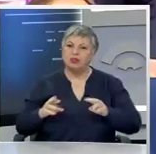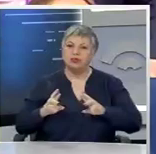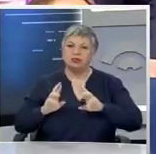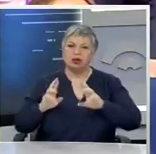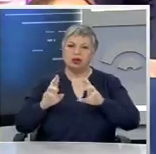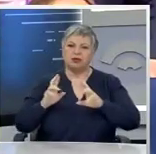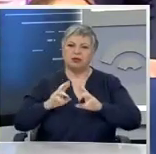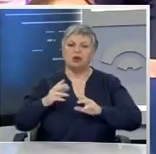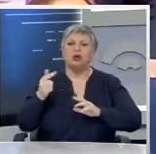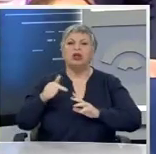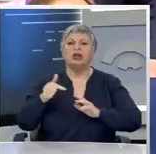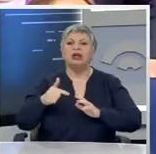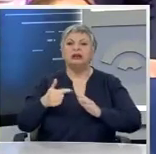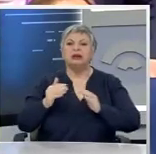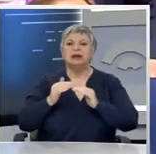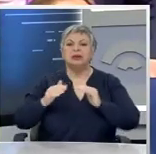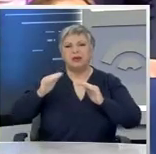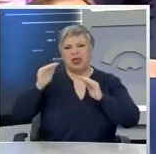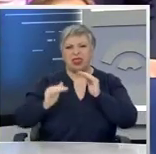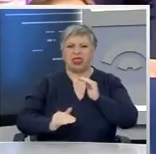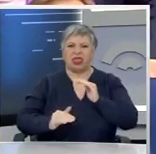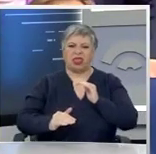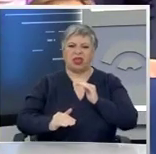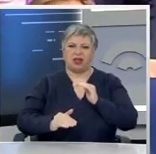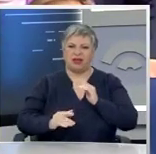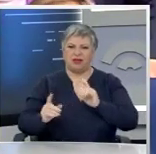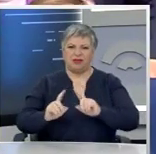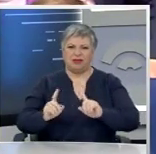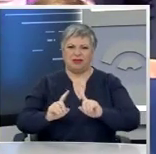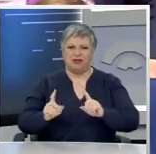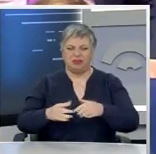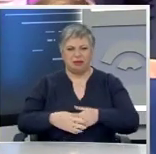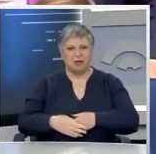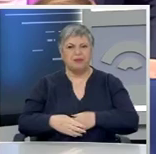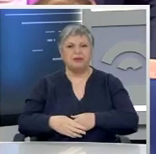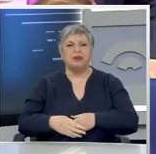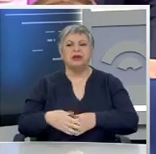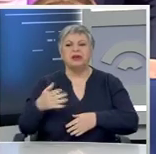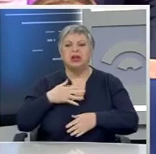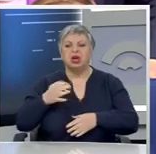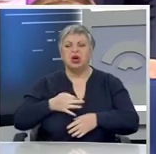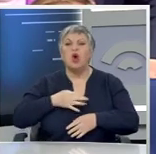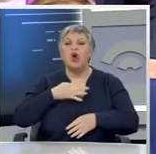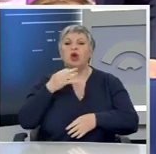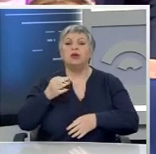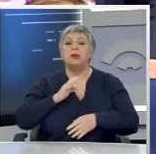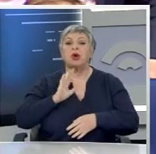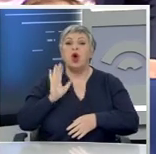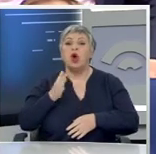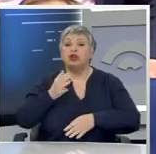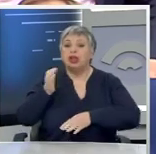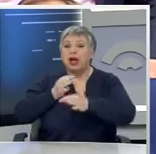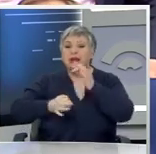το επίπεδο σήμερα. Φέρτε τα στα πρακτικά τώρα. Θα σας φέρω λοιπόν την απομαγνητοφώνηση, όσον είπε ο κυβερνητικός